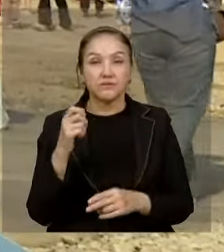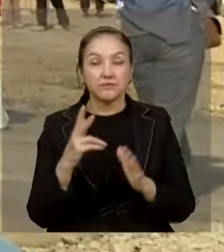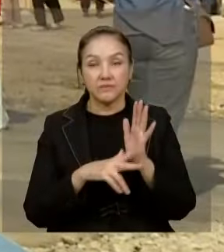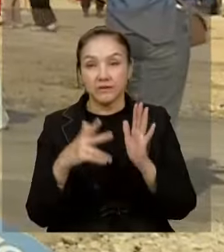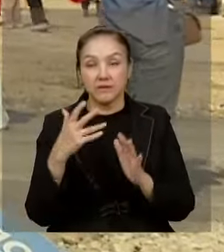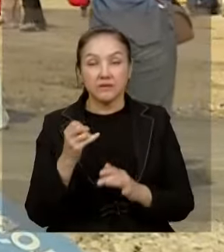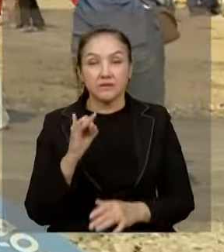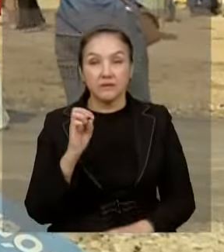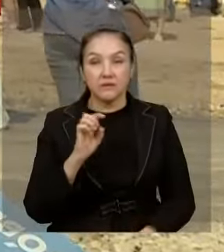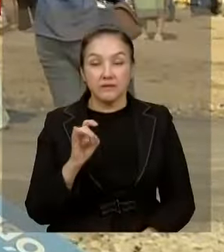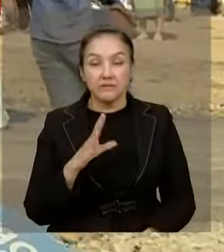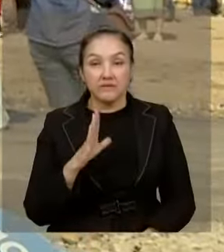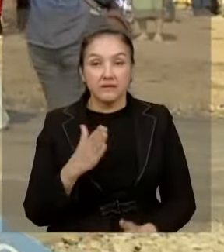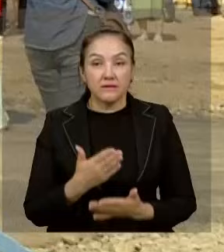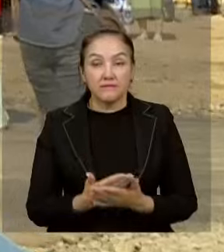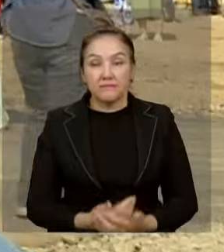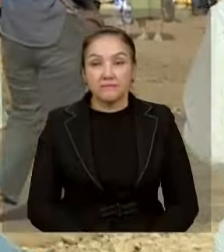100 квадратов рам